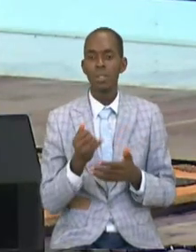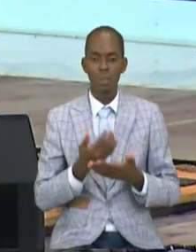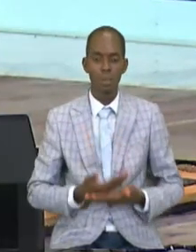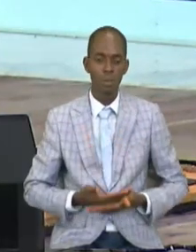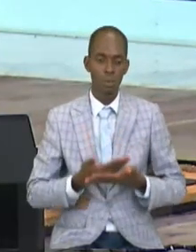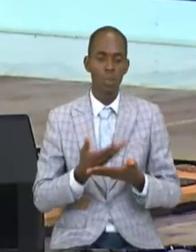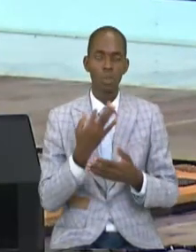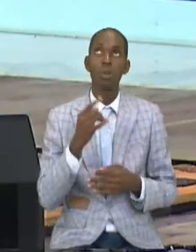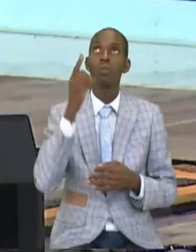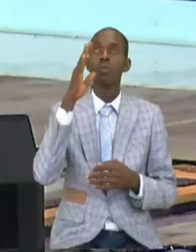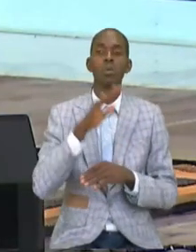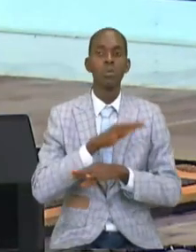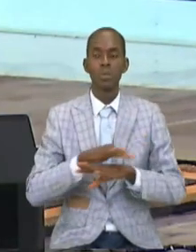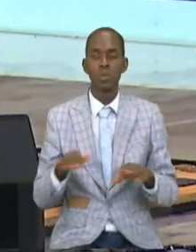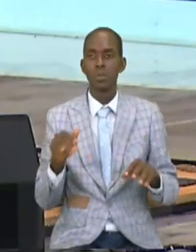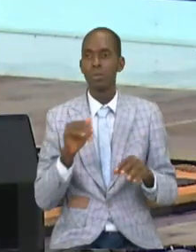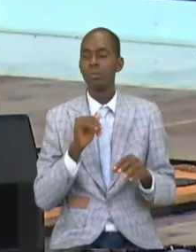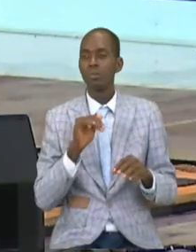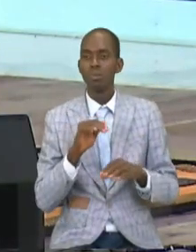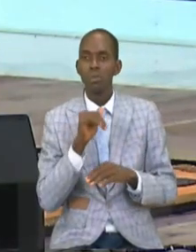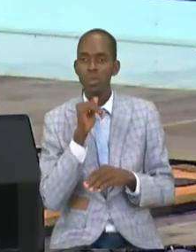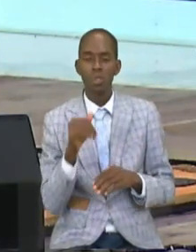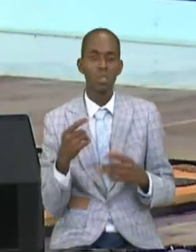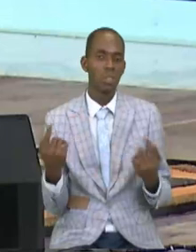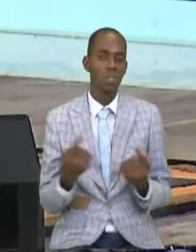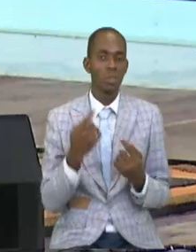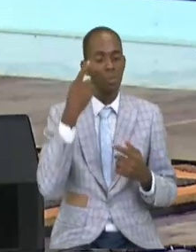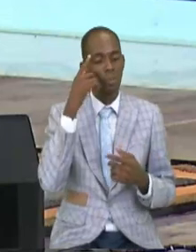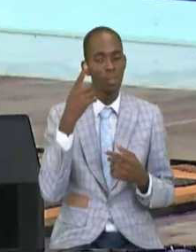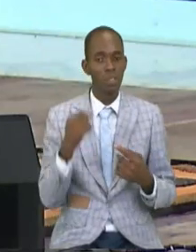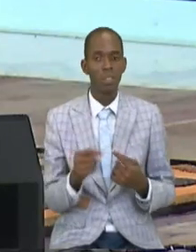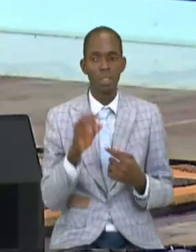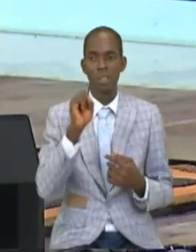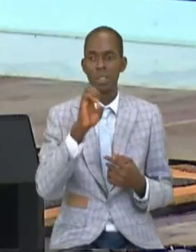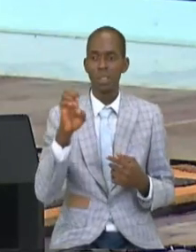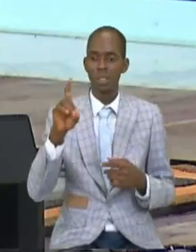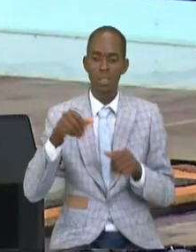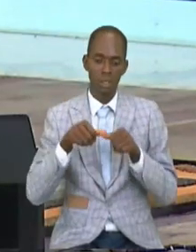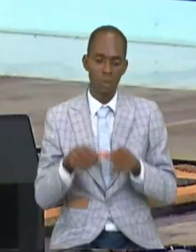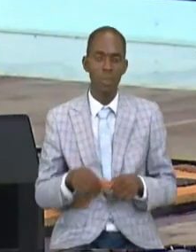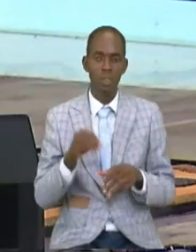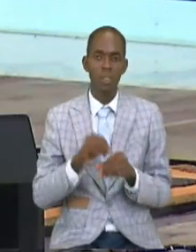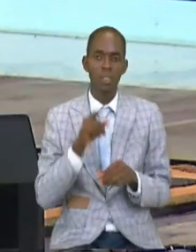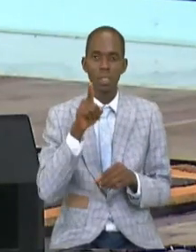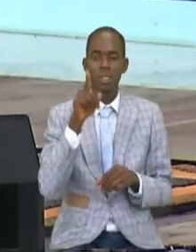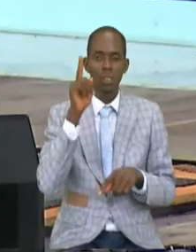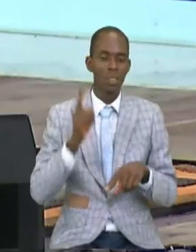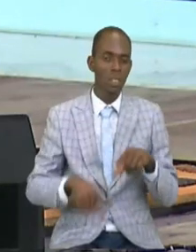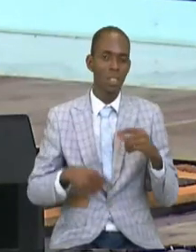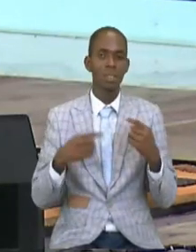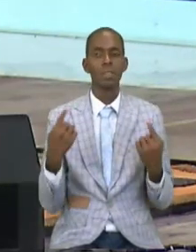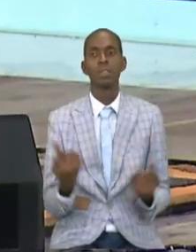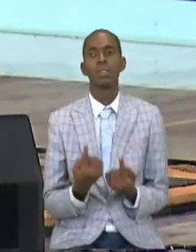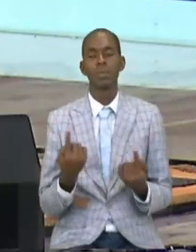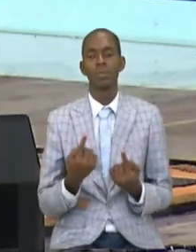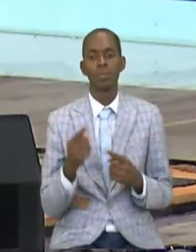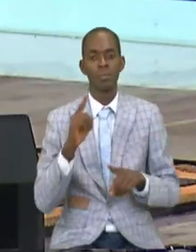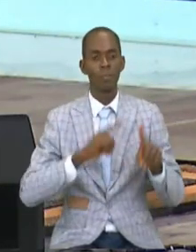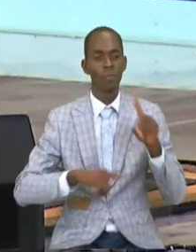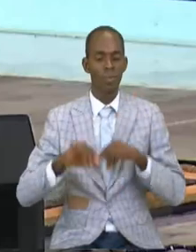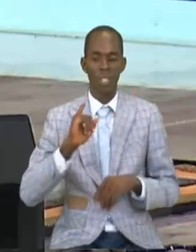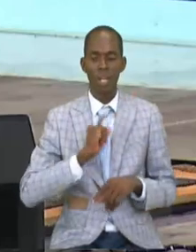lui-même est pur. Quiconque est né de Dieu ne partit pas le péché et sa